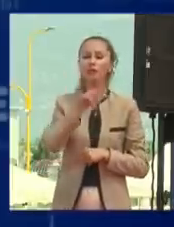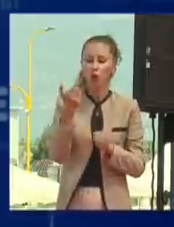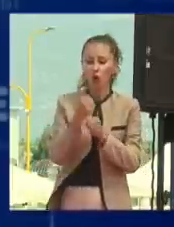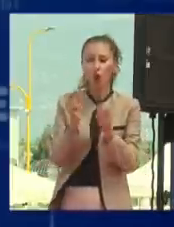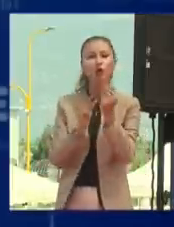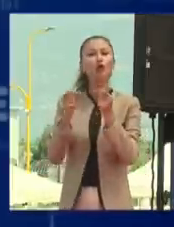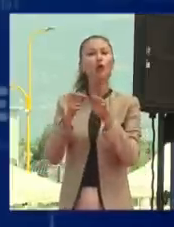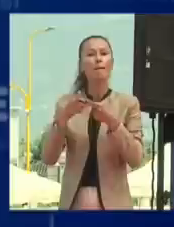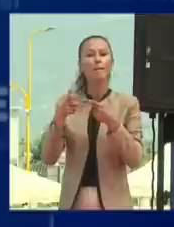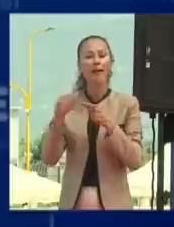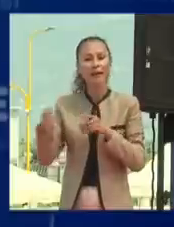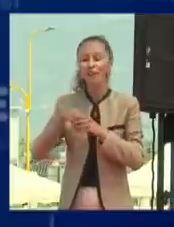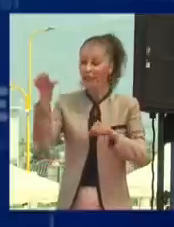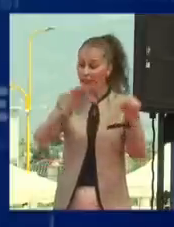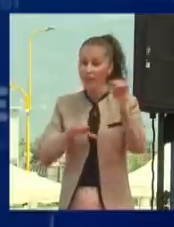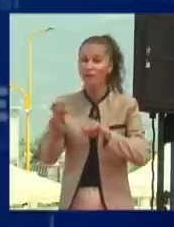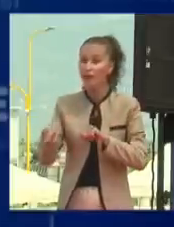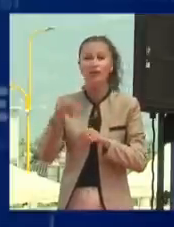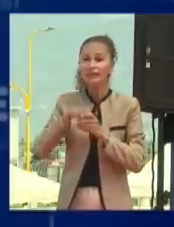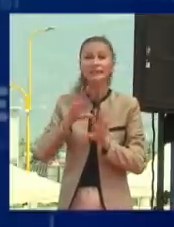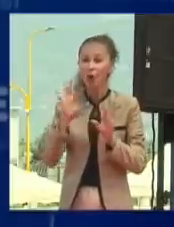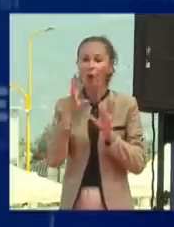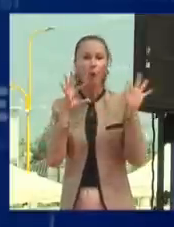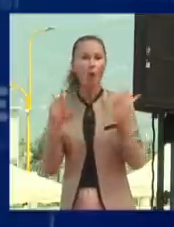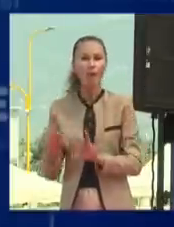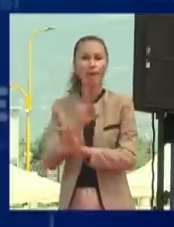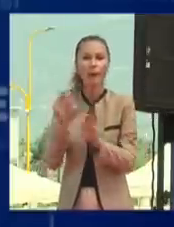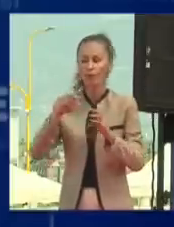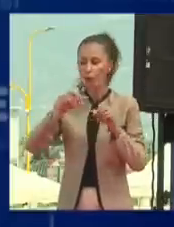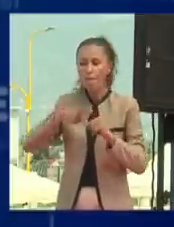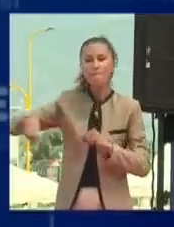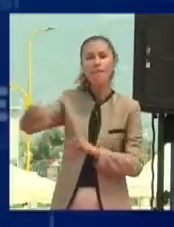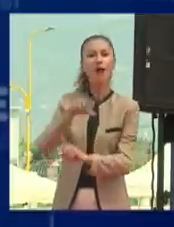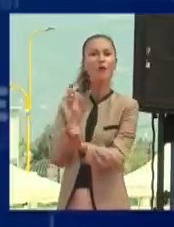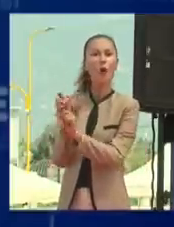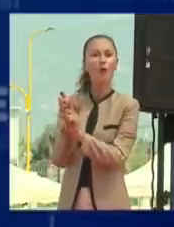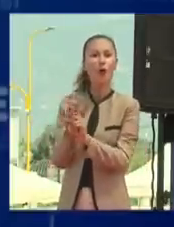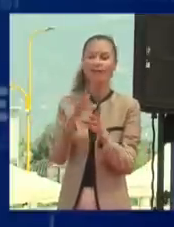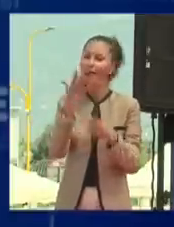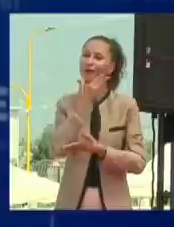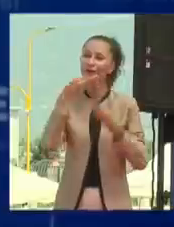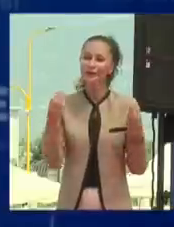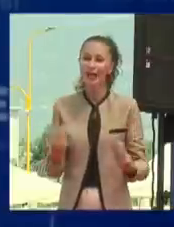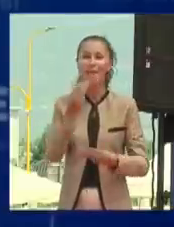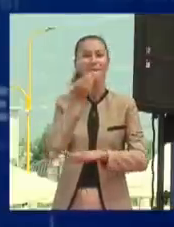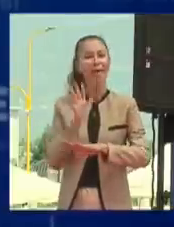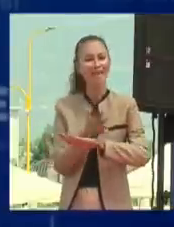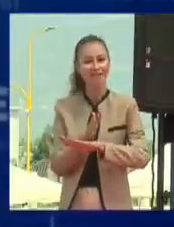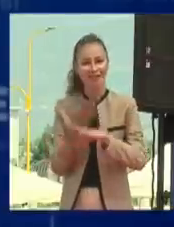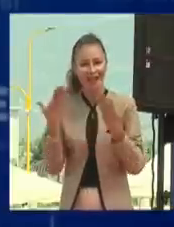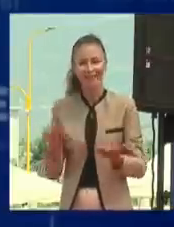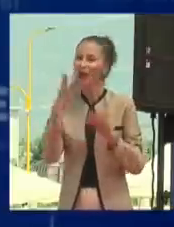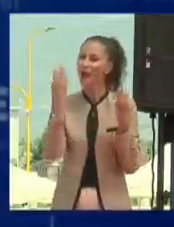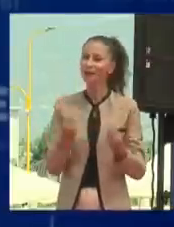elde ediyoruz. Kimyasal değil, organik gübre. Dolayısıyla topraklarımızı koruyoruz. Daha güzel meyveler, daha